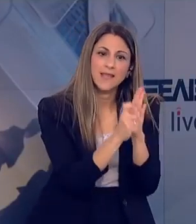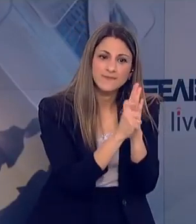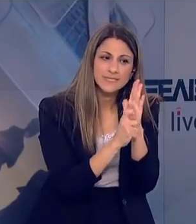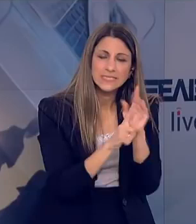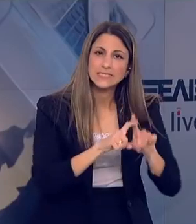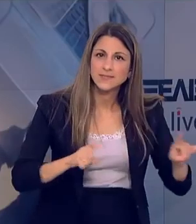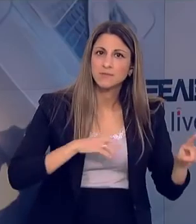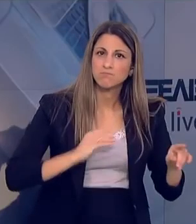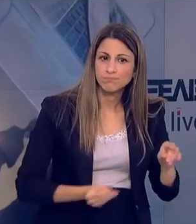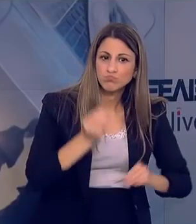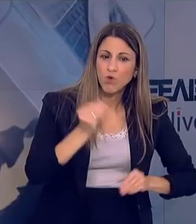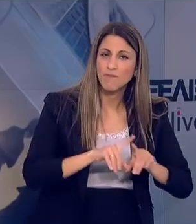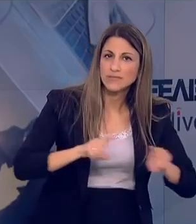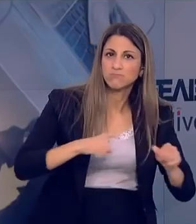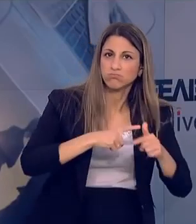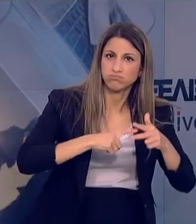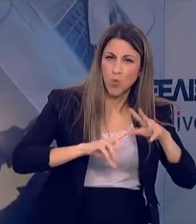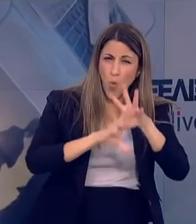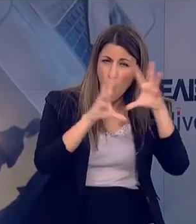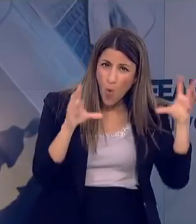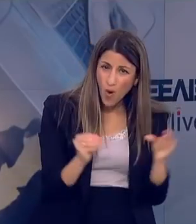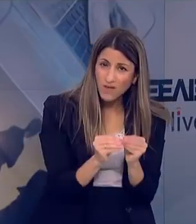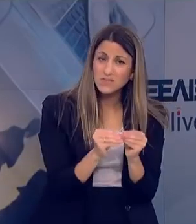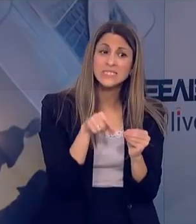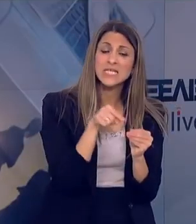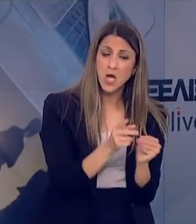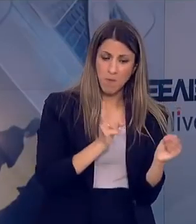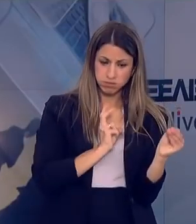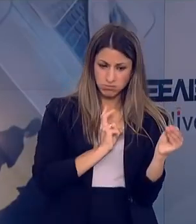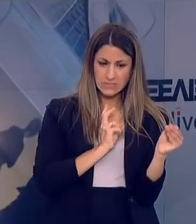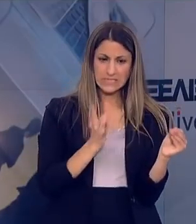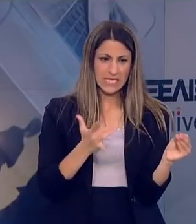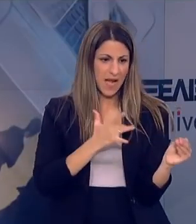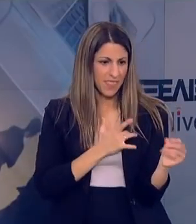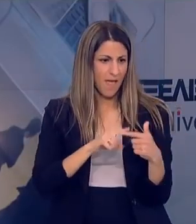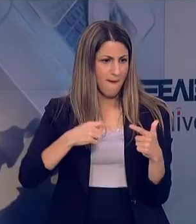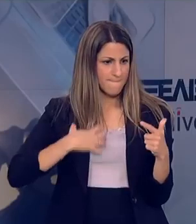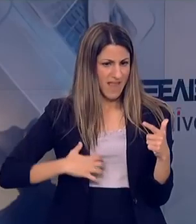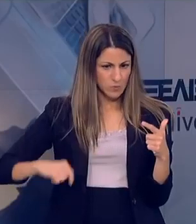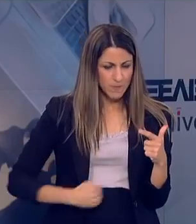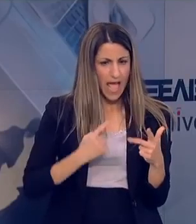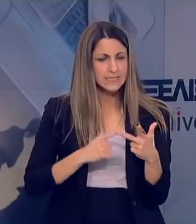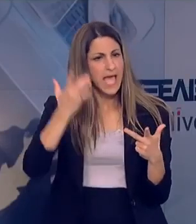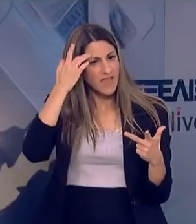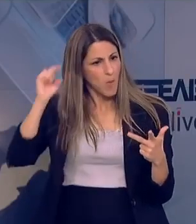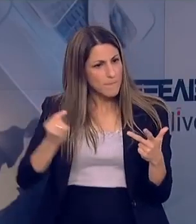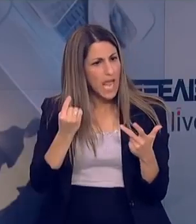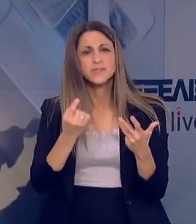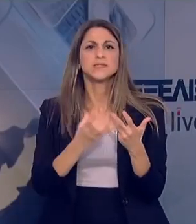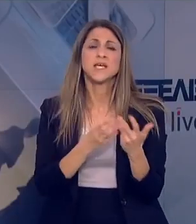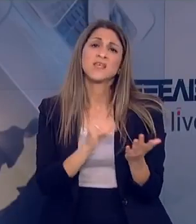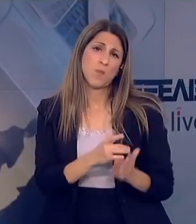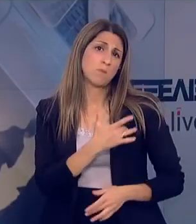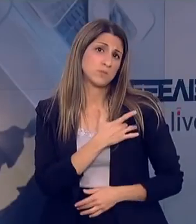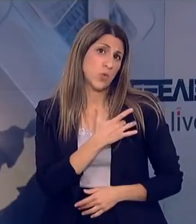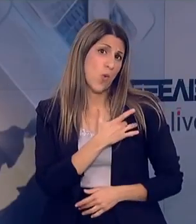των επιπλοκών σε εισαγωγικά, αλλά και των αδυναμιών που αφήνει σε όλα τα επίπεδα ιός, μεταξύ των οποίων βέβαια και το ψυχολογικό